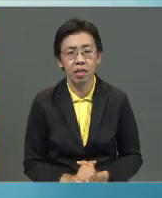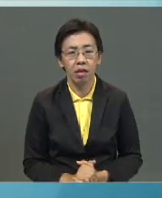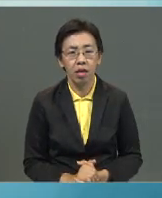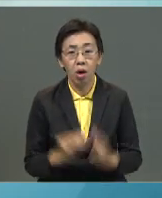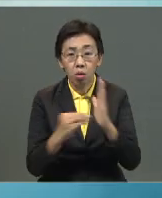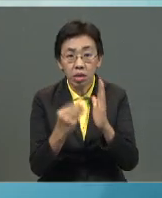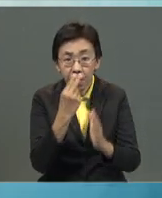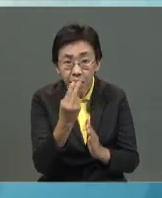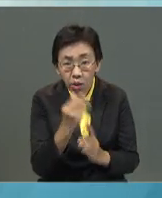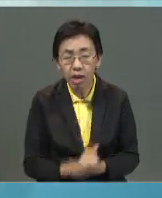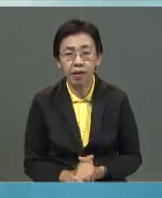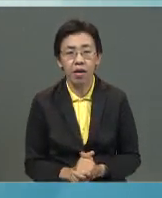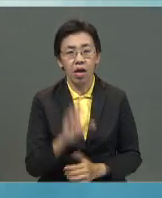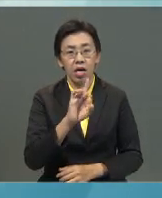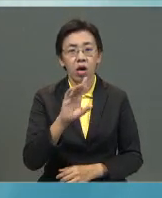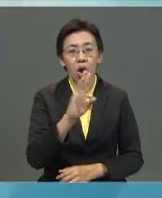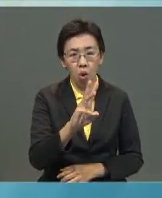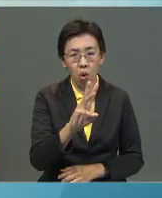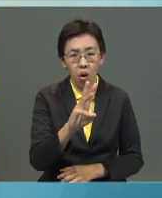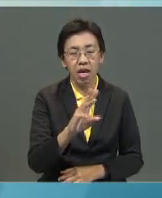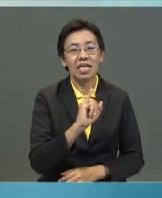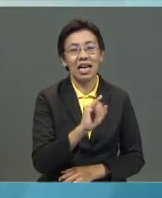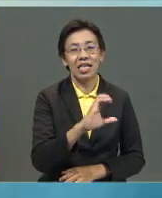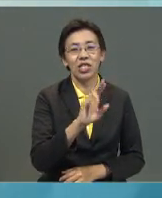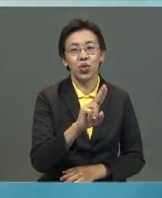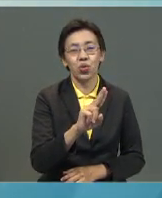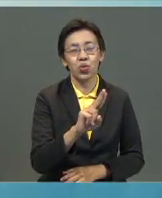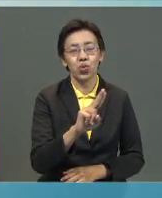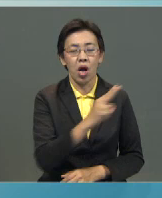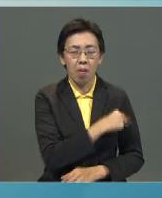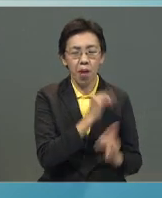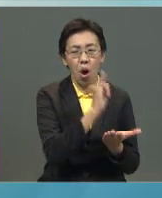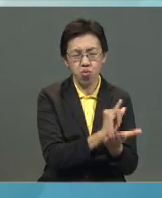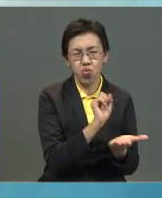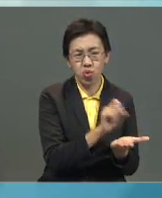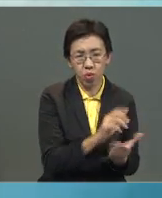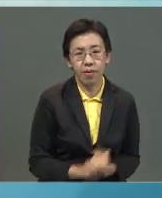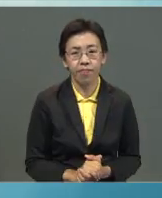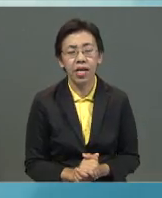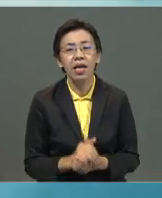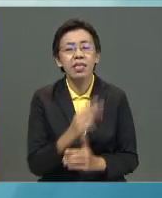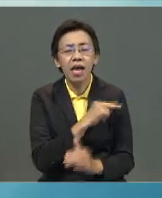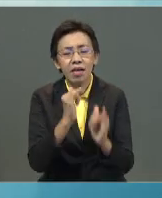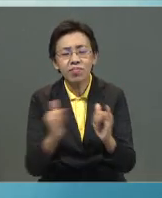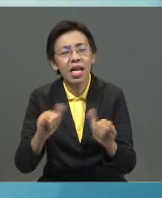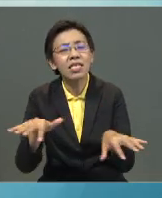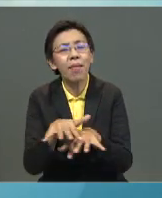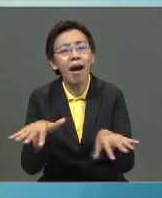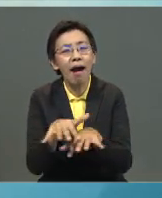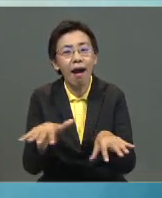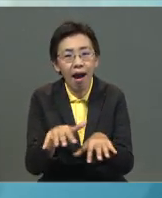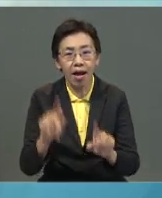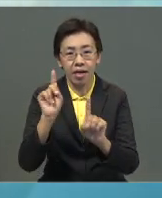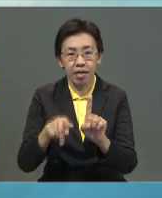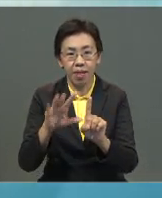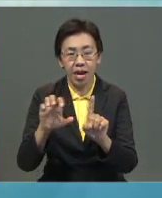คืออารงแรมเข้ามาแล้วจะทำเป็นสถานที่พักของผู้ป่วยนะครับเห็นกทไหมครับตัวเลข1 106นี่คือ ICUที่สามารถรองรับได้ถ้าไม่ใช่ ICUก็คือเตียงโดยธรรมดานะ